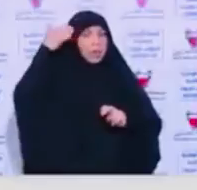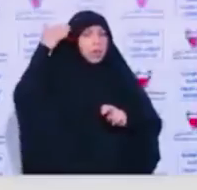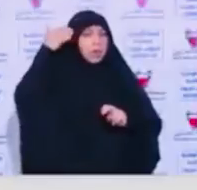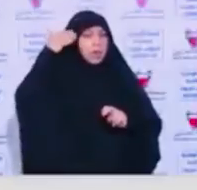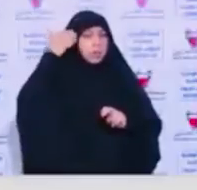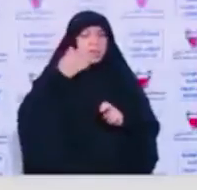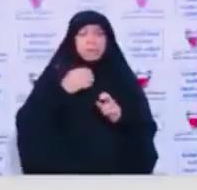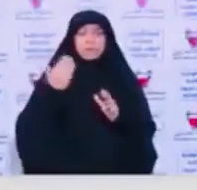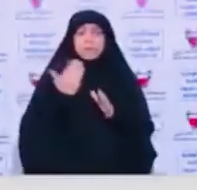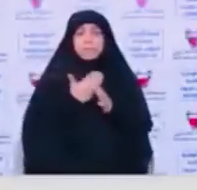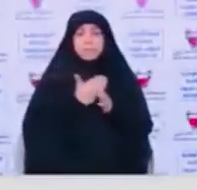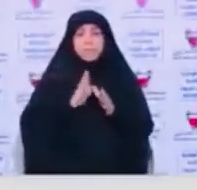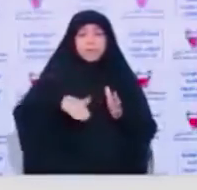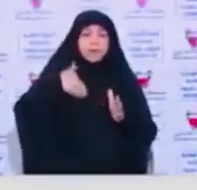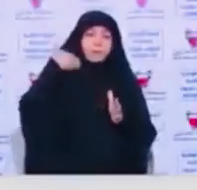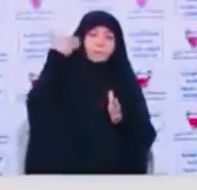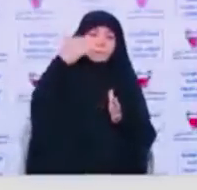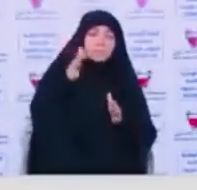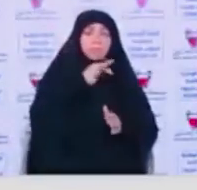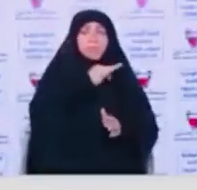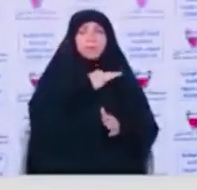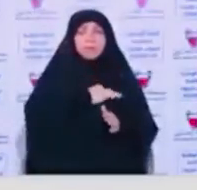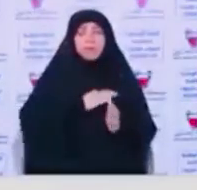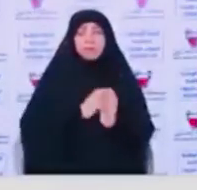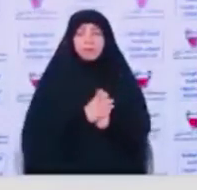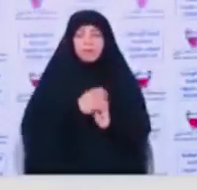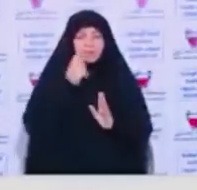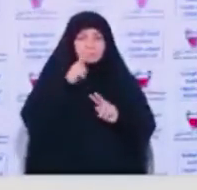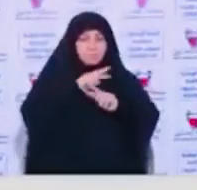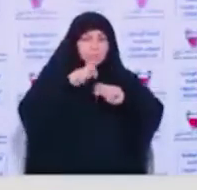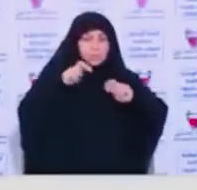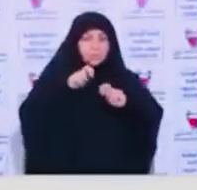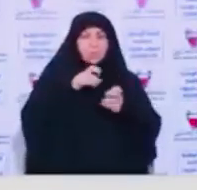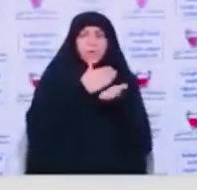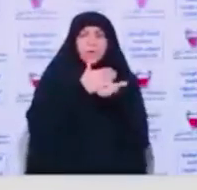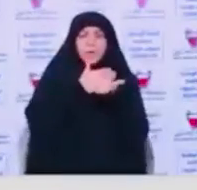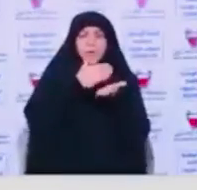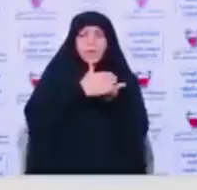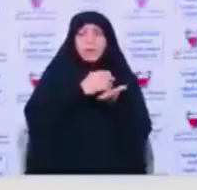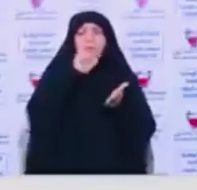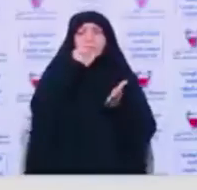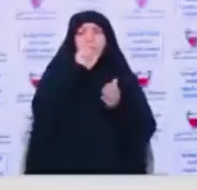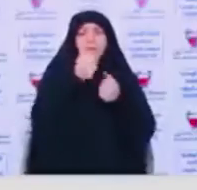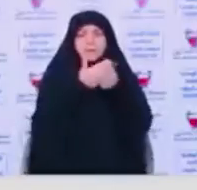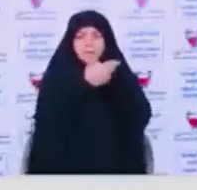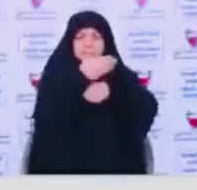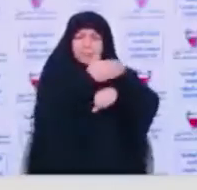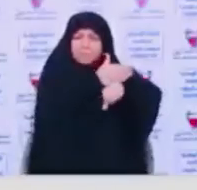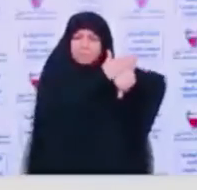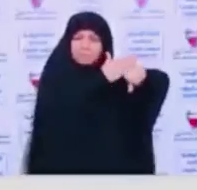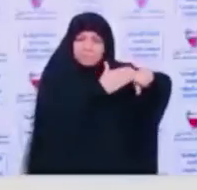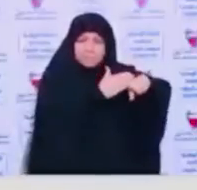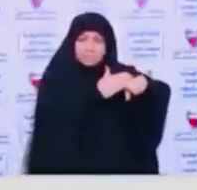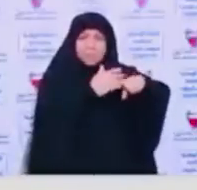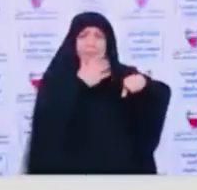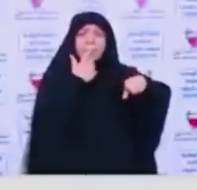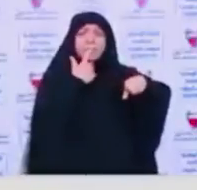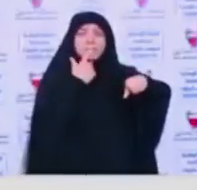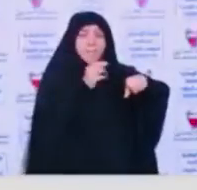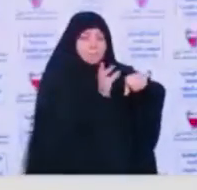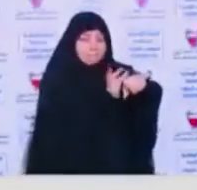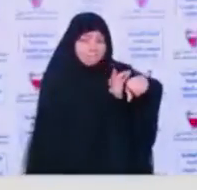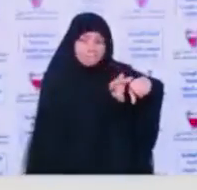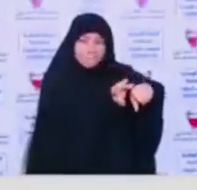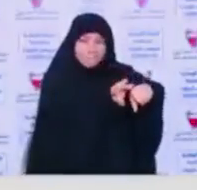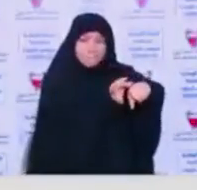وكان أهمها علاج البلازما للمتعافين أو البلازما النقاهة. وسمحوا لي اليوم اللي أنا بتكلم شوي بالتفصيل